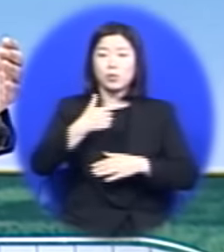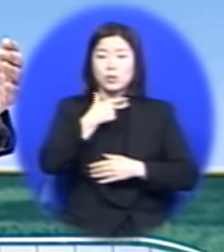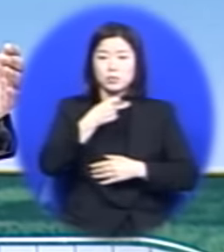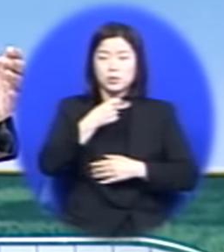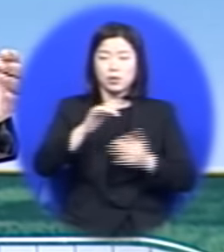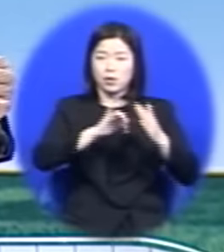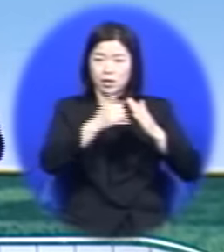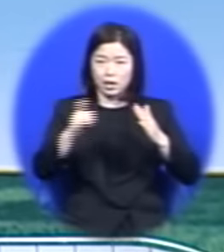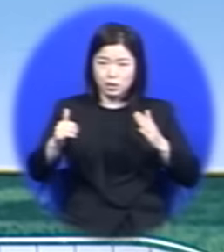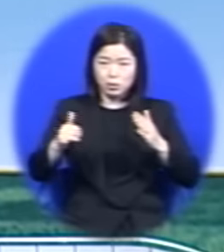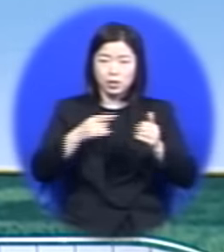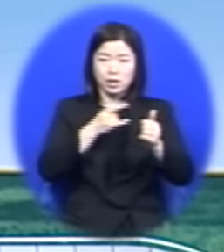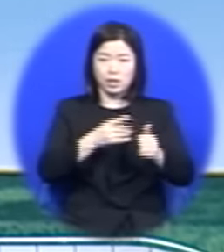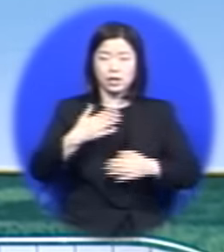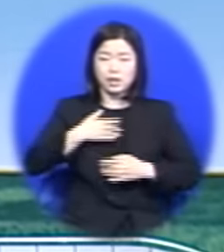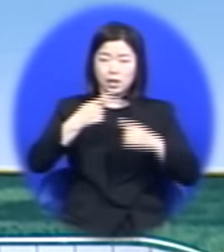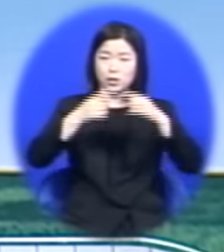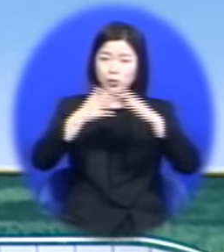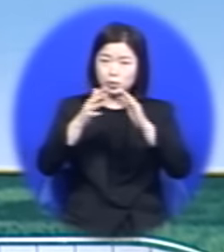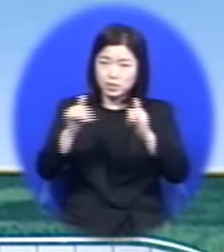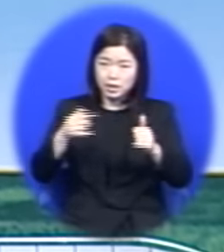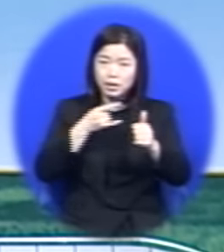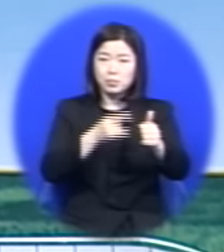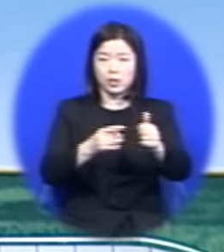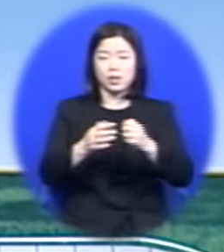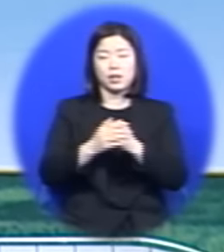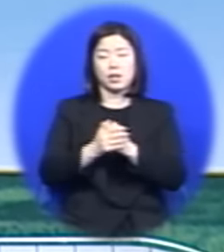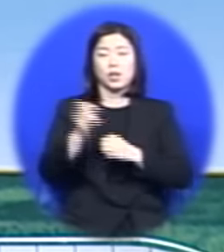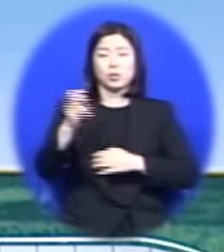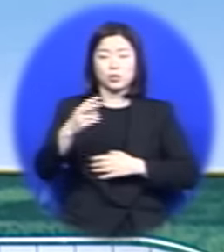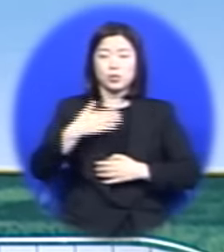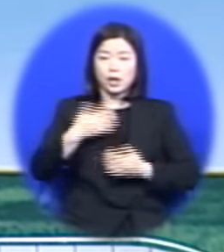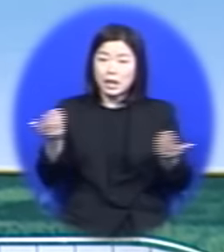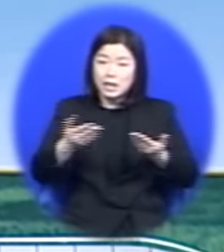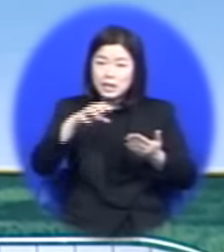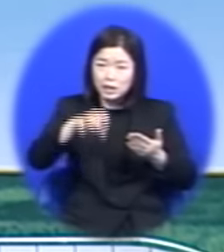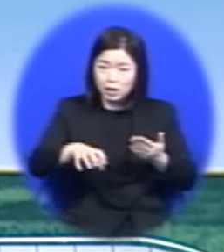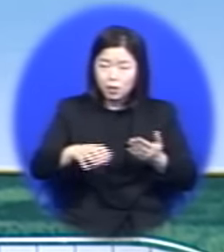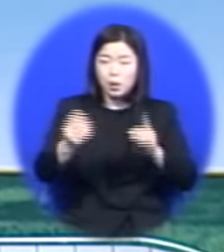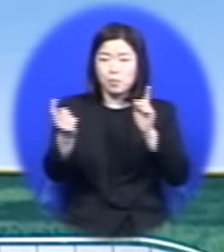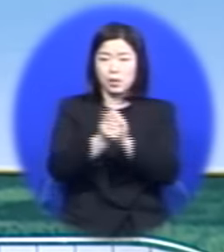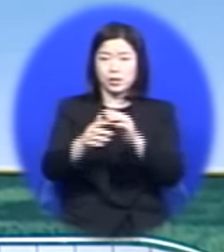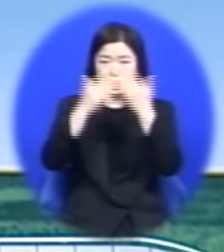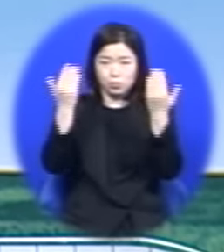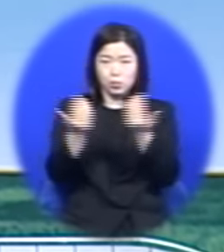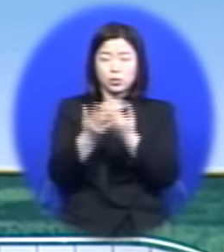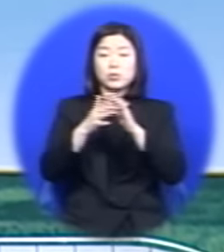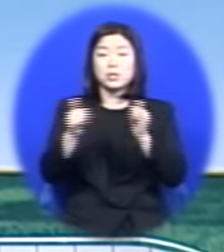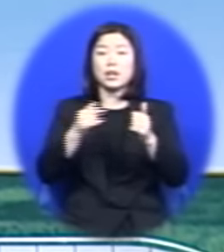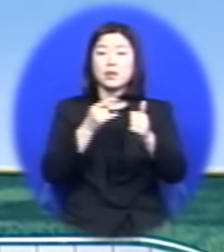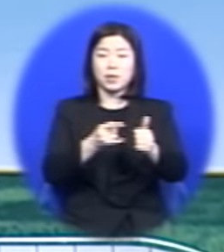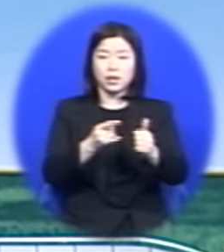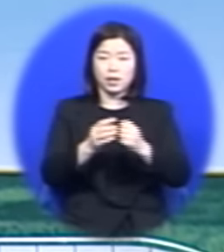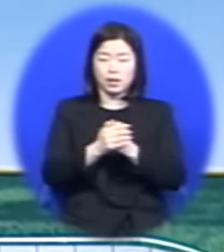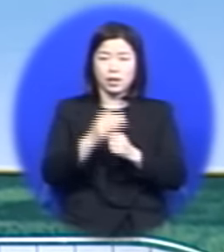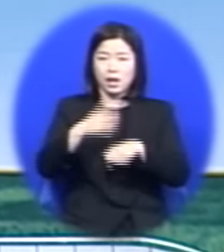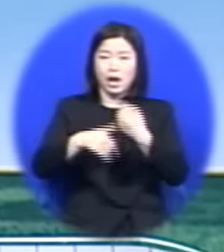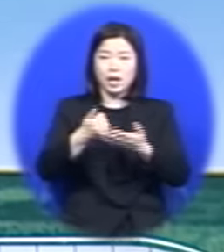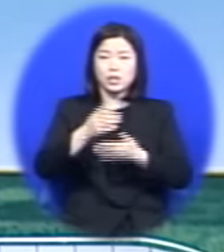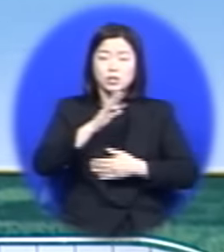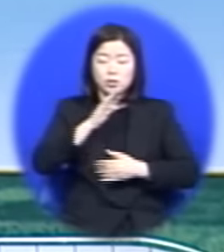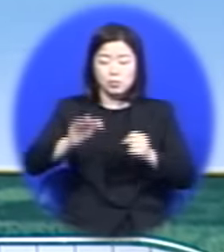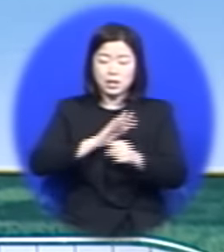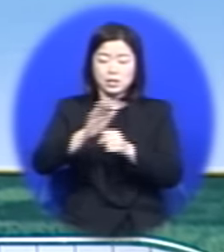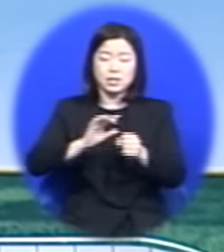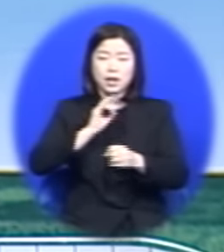가족들에게, 내 교우들에게, 내가 직장에서 일터에서 만나는 모든 사람들에게 하나님 정말